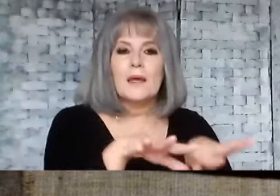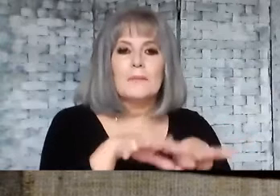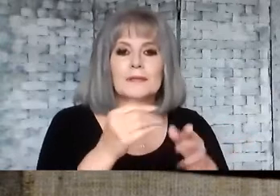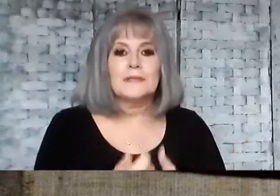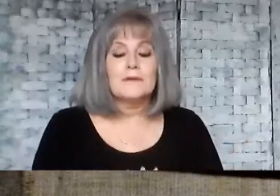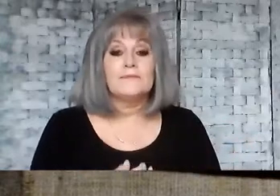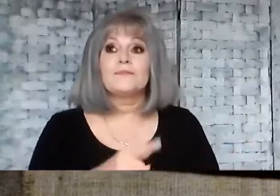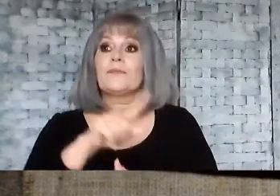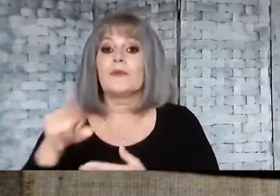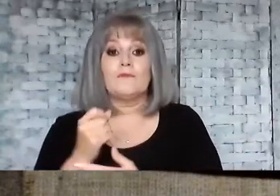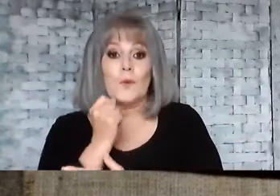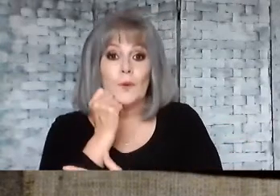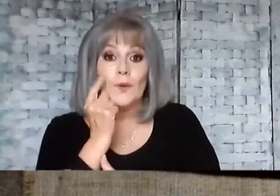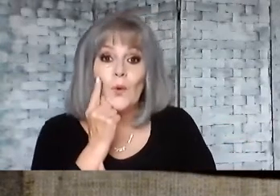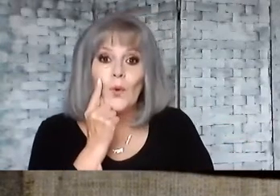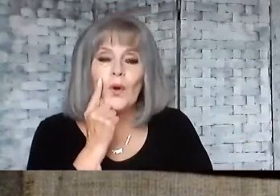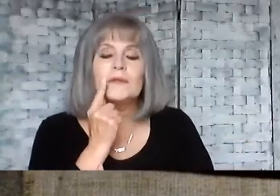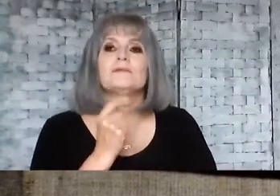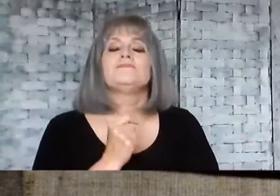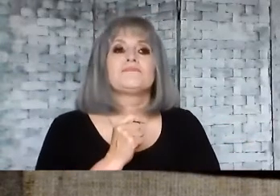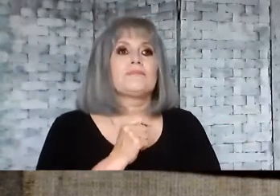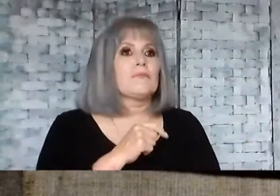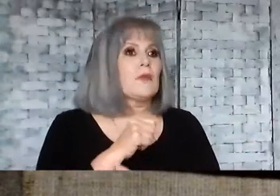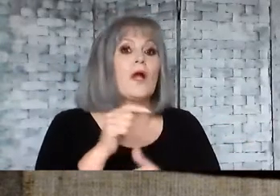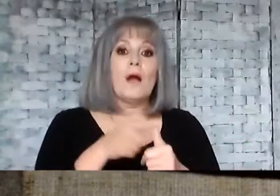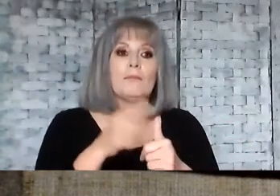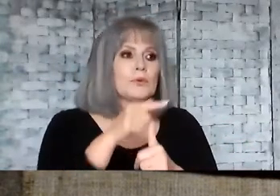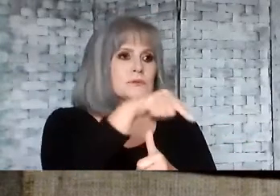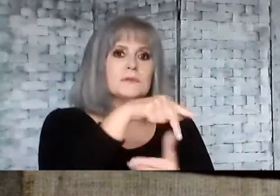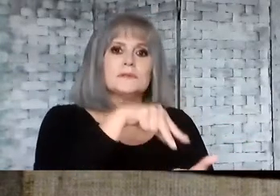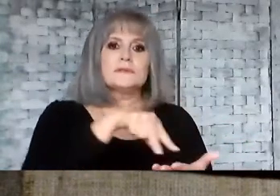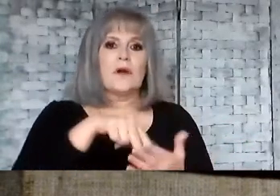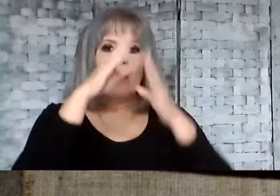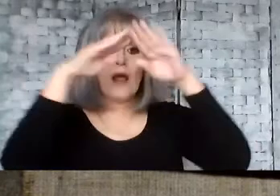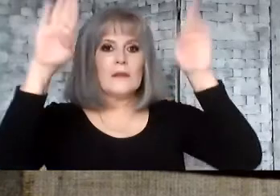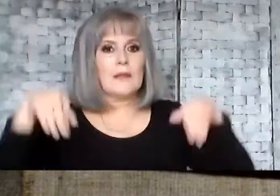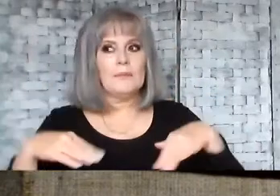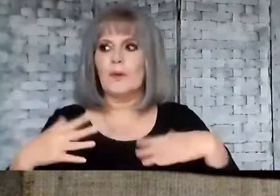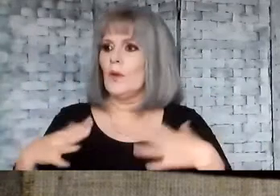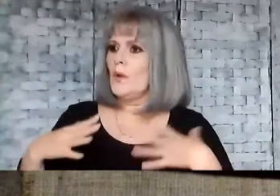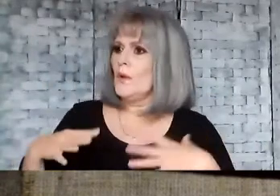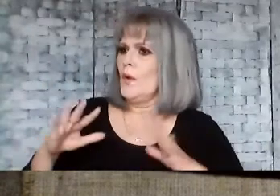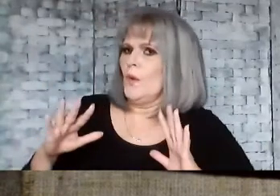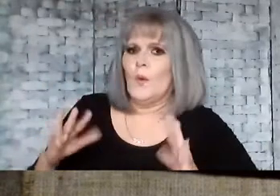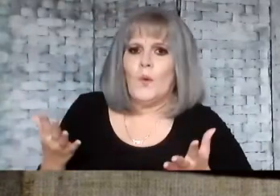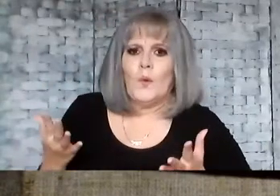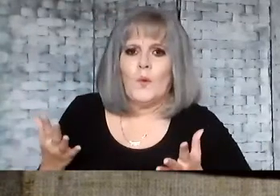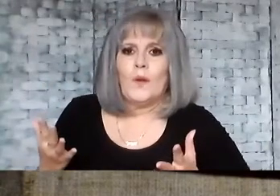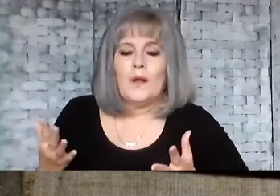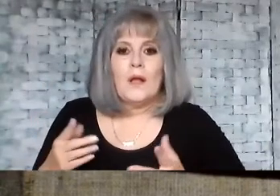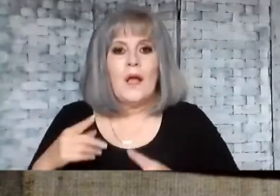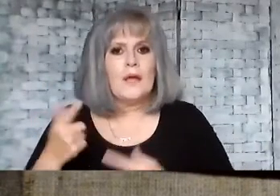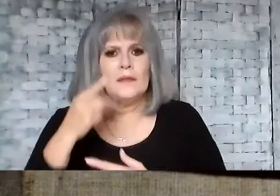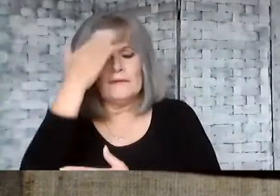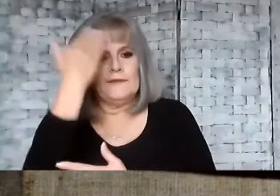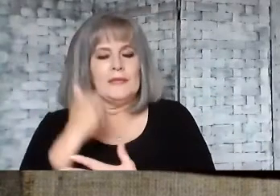het dit gedoen. Volgende oggend vroeg was hulle al in die tempel. Intussen het die hoofpriester al die leiers van die volk laat by mekaar kom en hy gaan